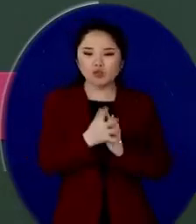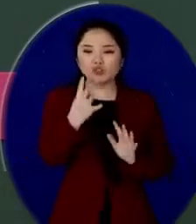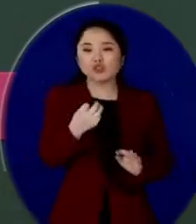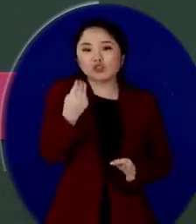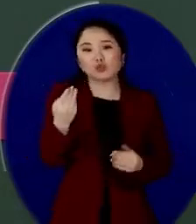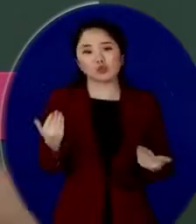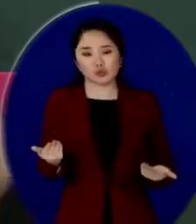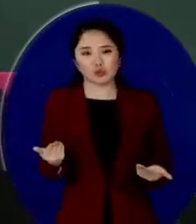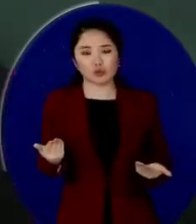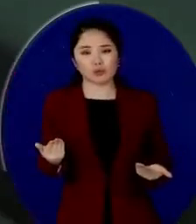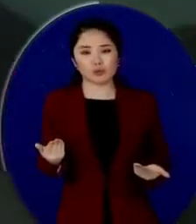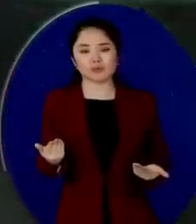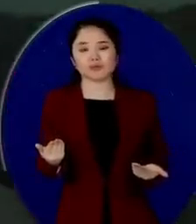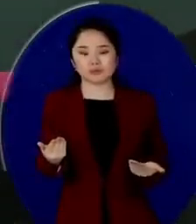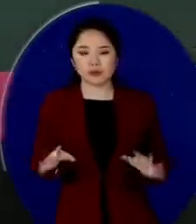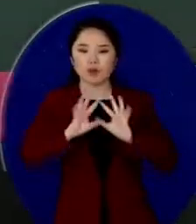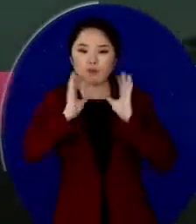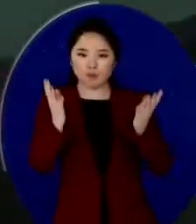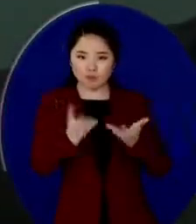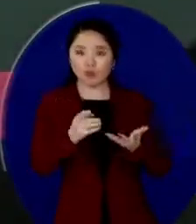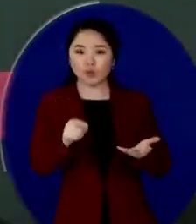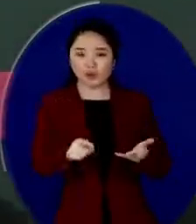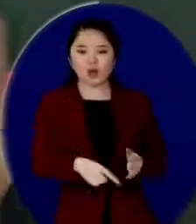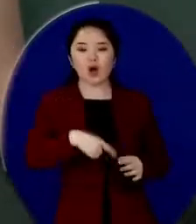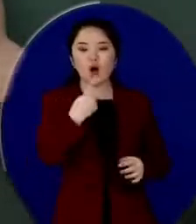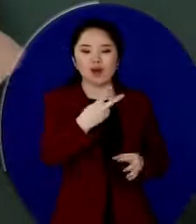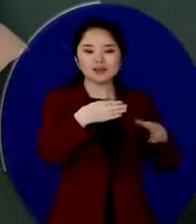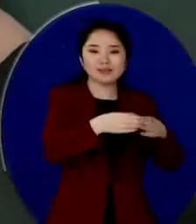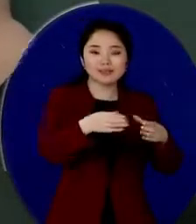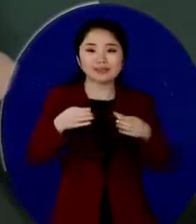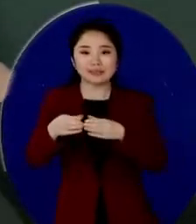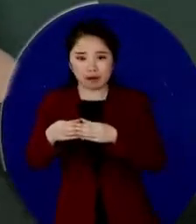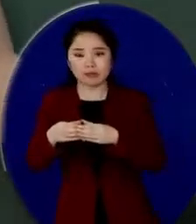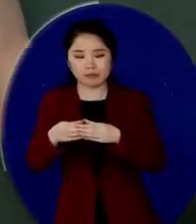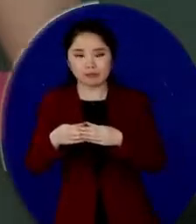бол за, нийт 2 сав байгаа.